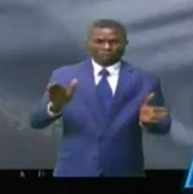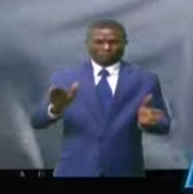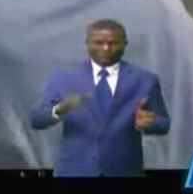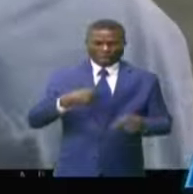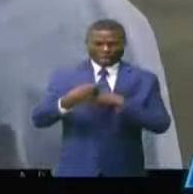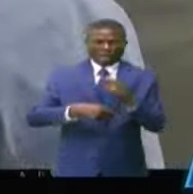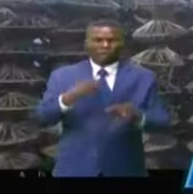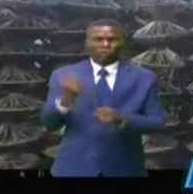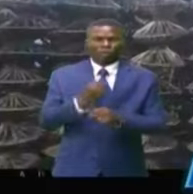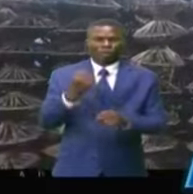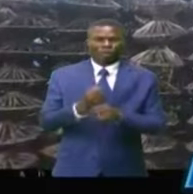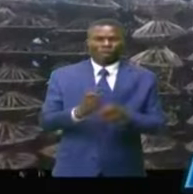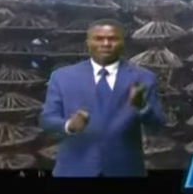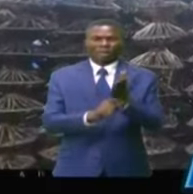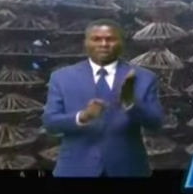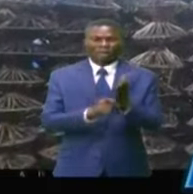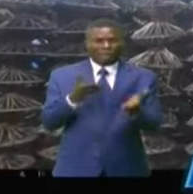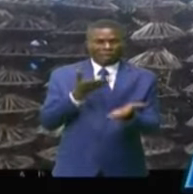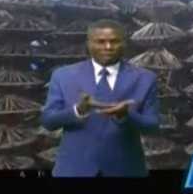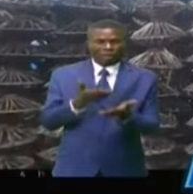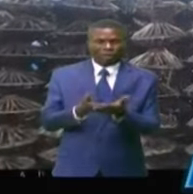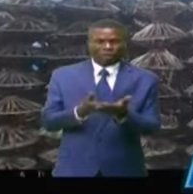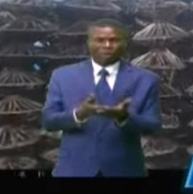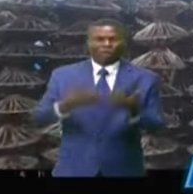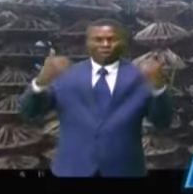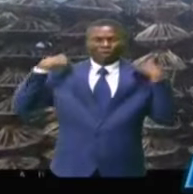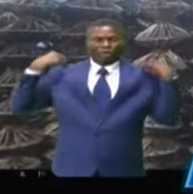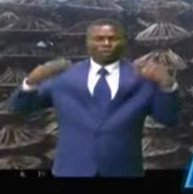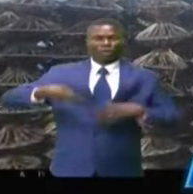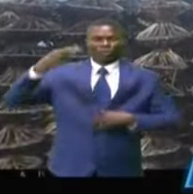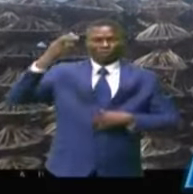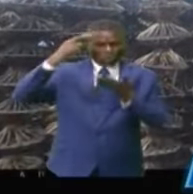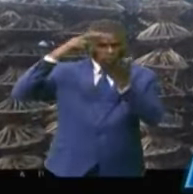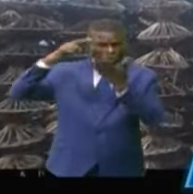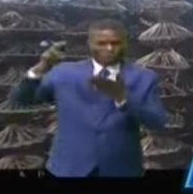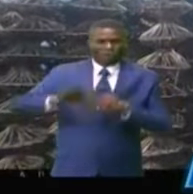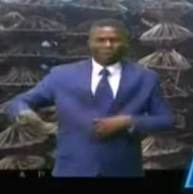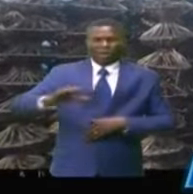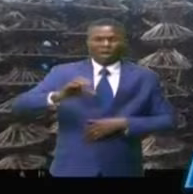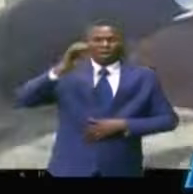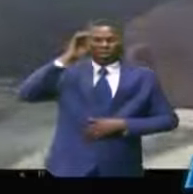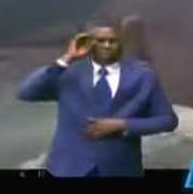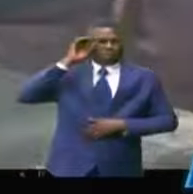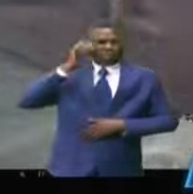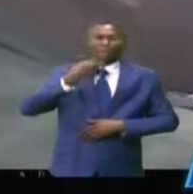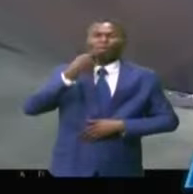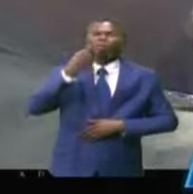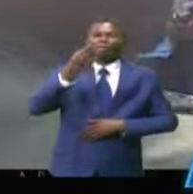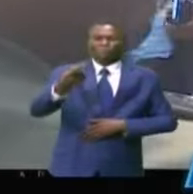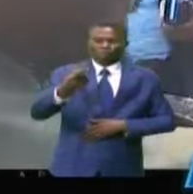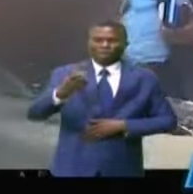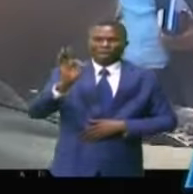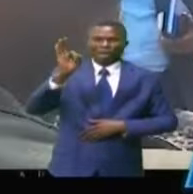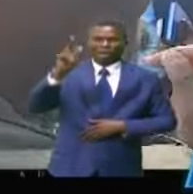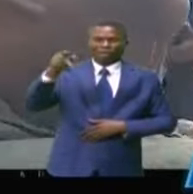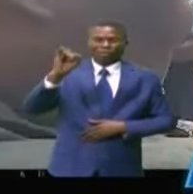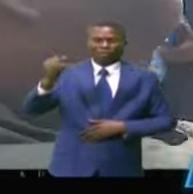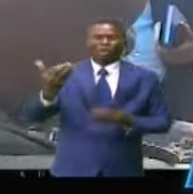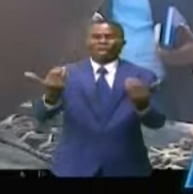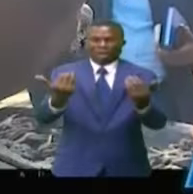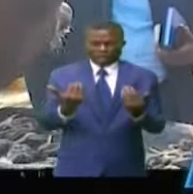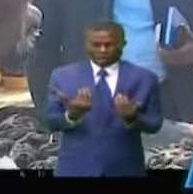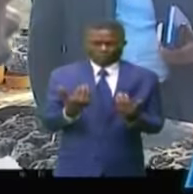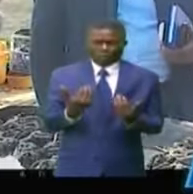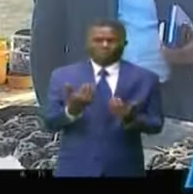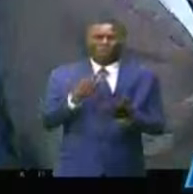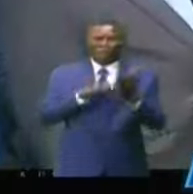séance technique au cours de laquelle les hauts cadres de cette université coréenne ont exprimé au FPI leur volonté de